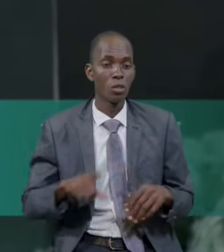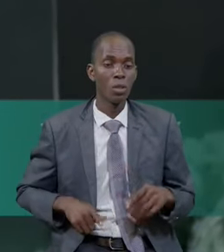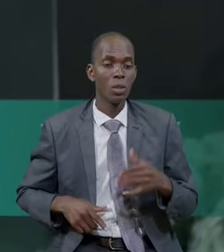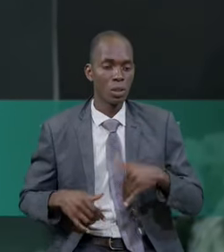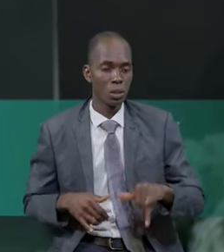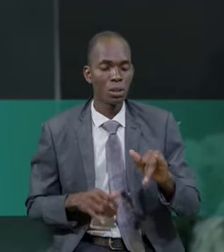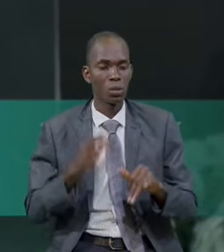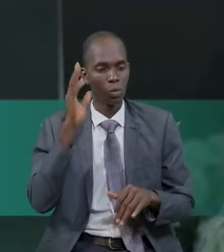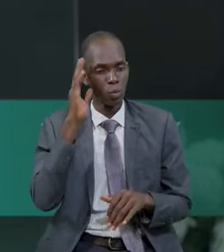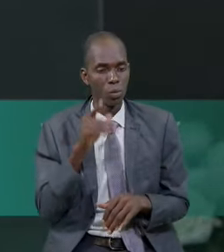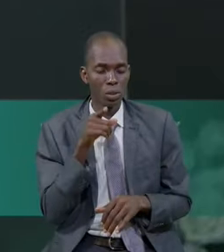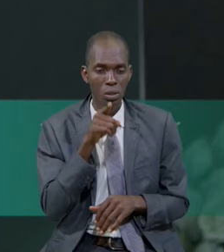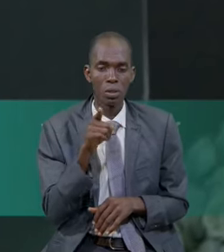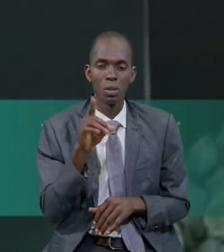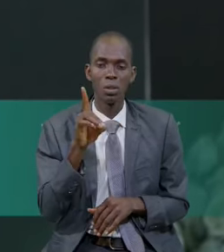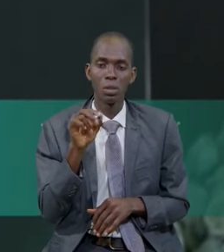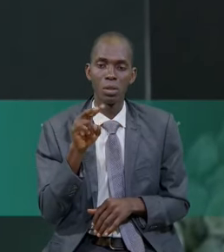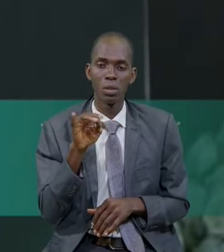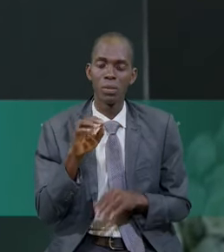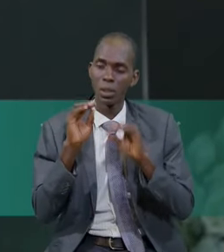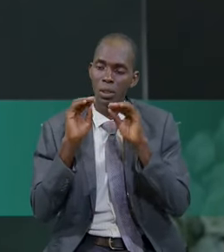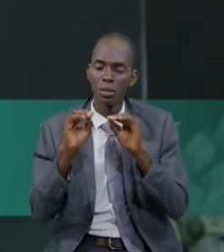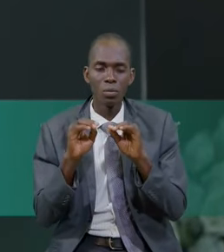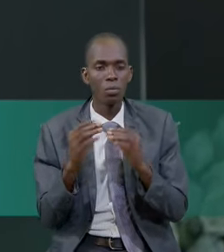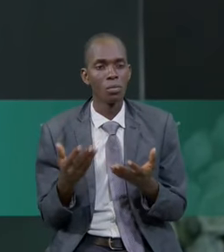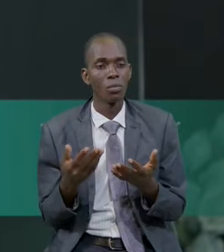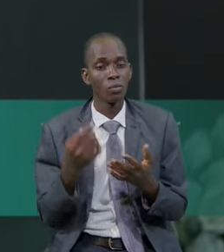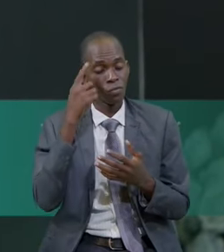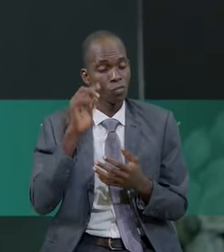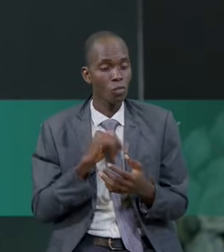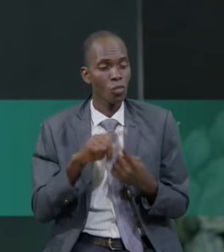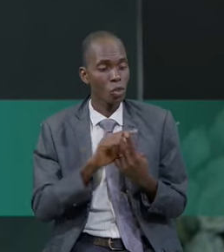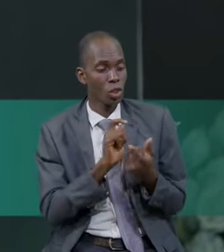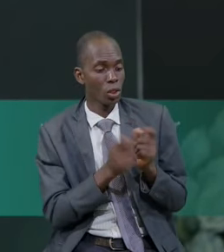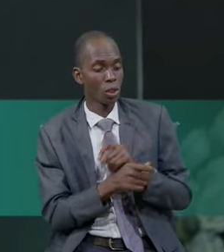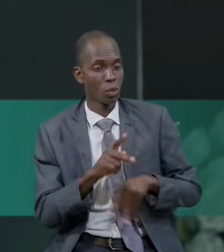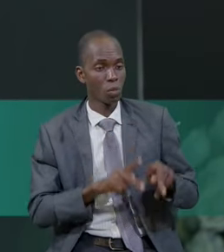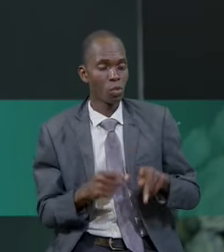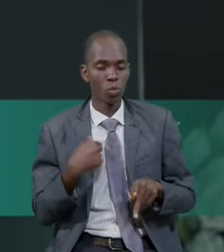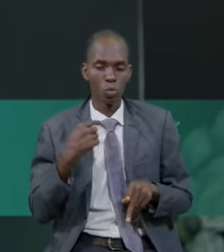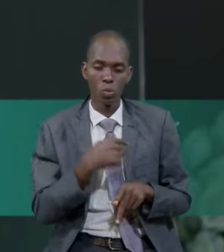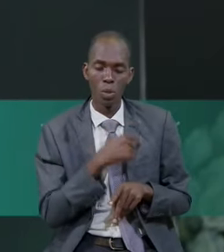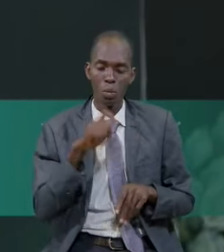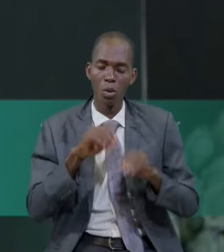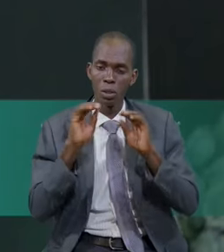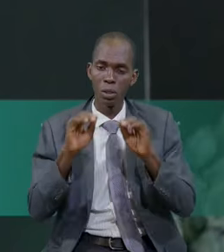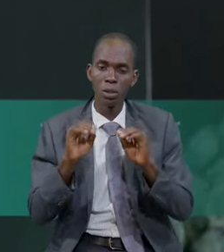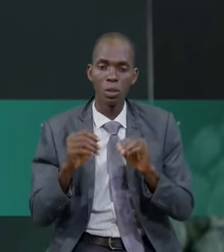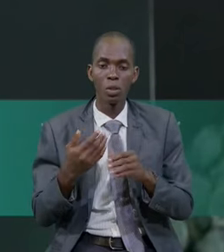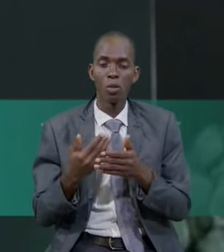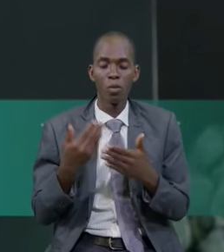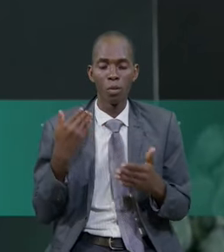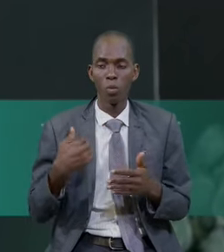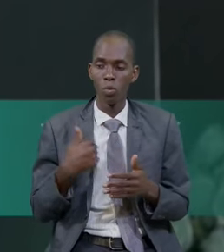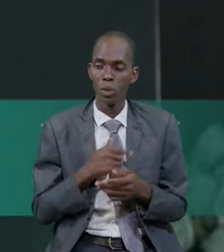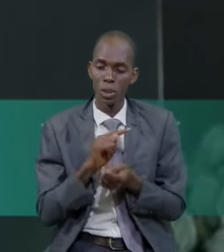voies. Pour transformer, il faut enseigner. Pour transformer notre monde, évangéliste, pour